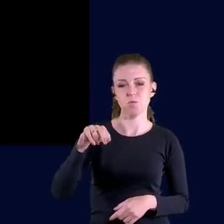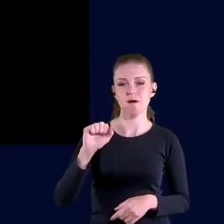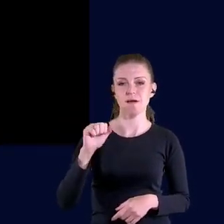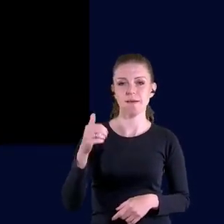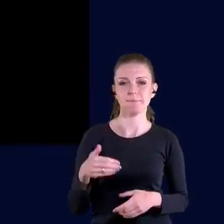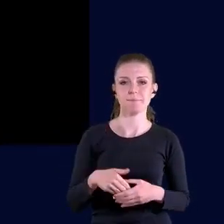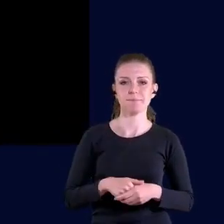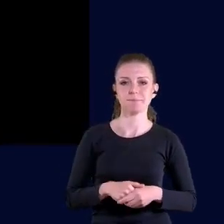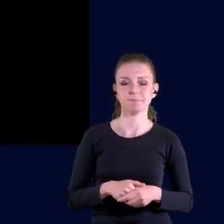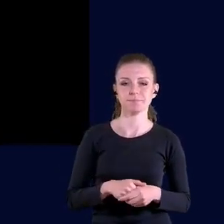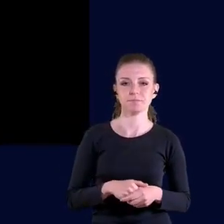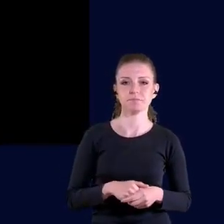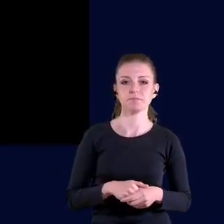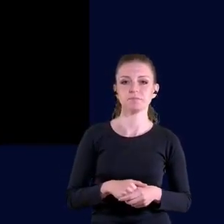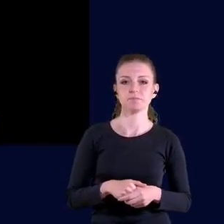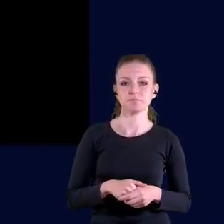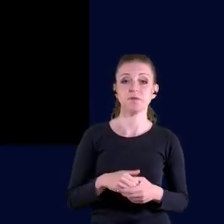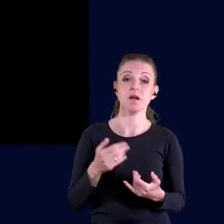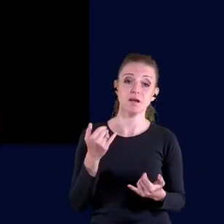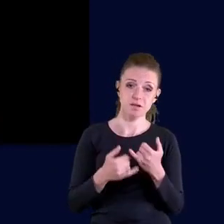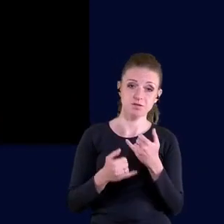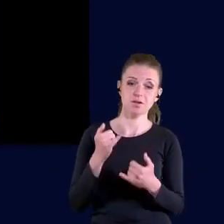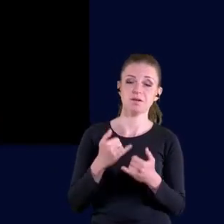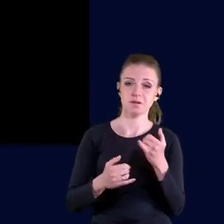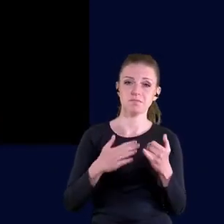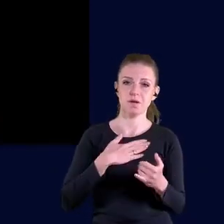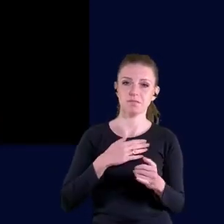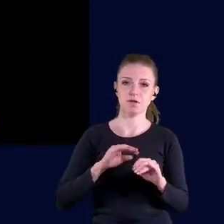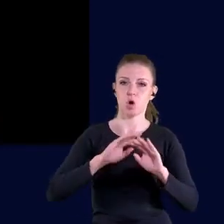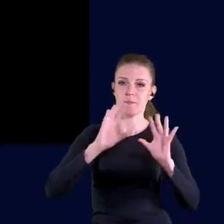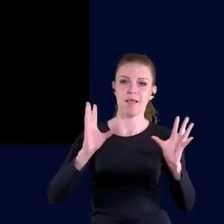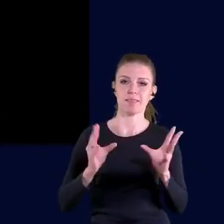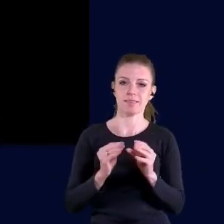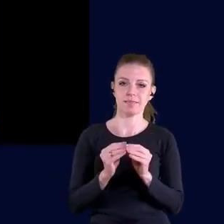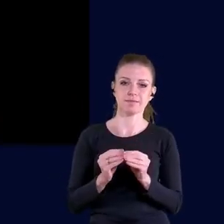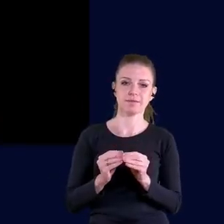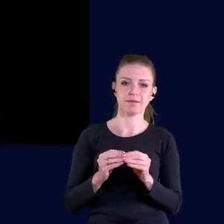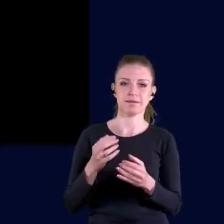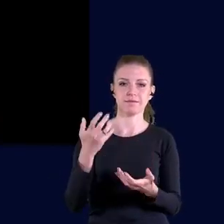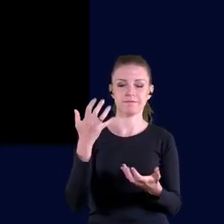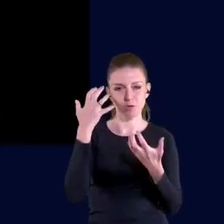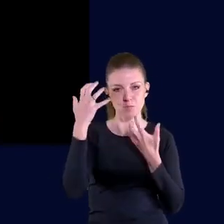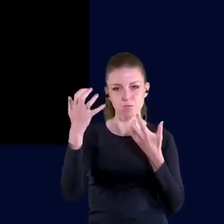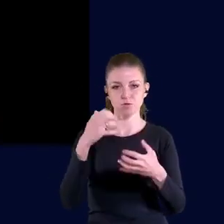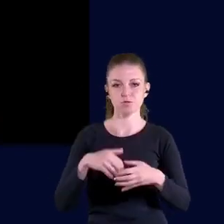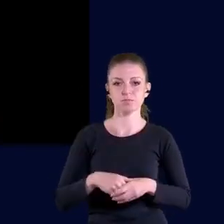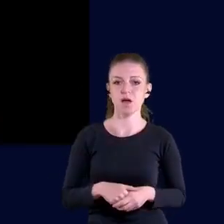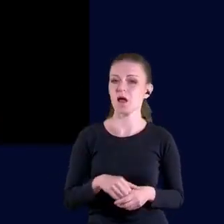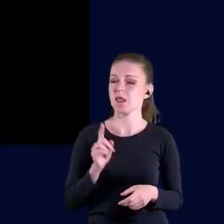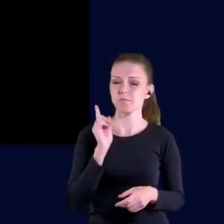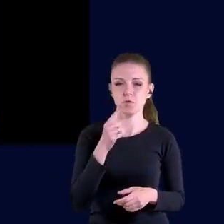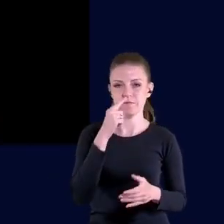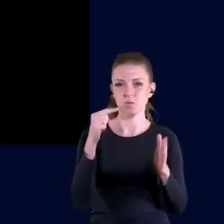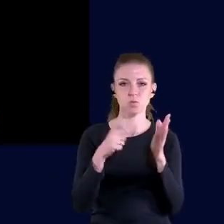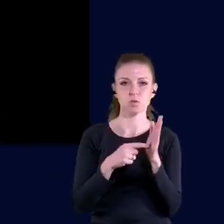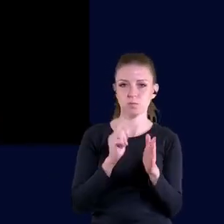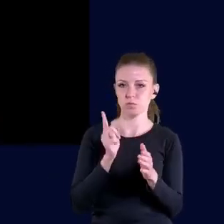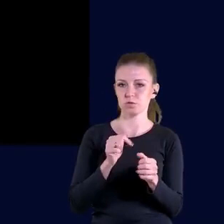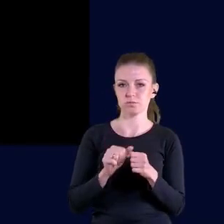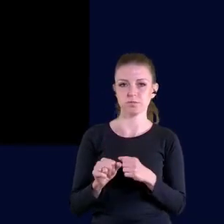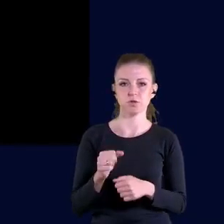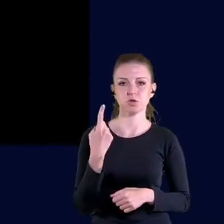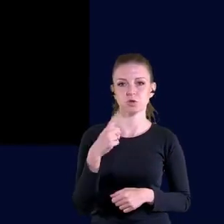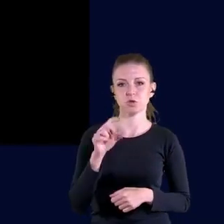że mają jak najbardziej kompletny ten dorobek niezbędne jest do i tak to jest absolutnie warunek warunek